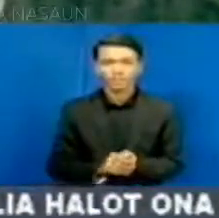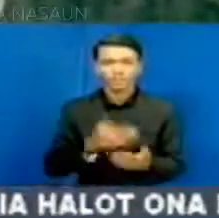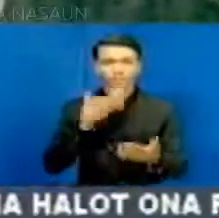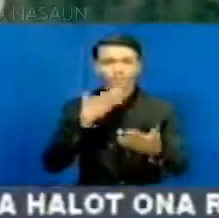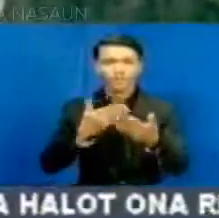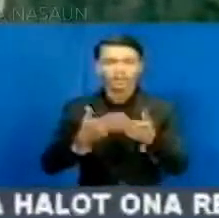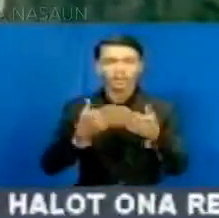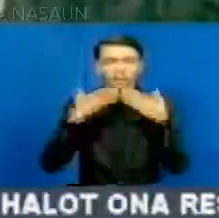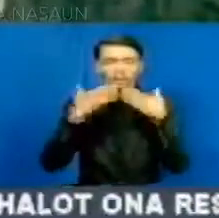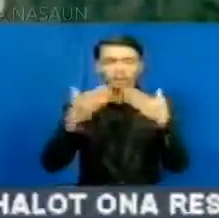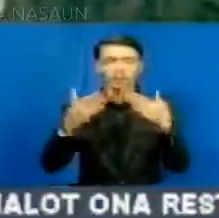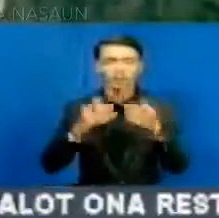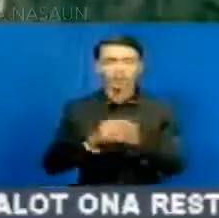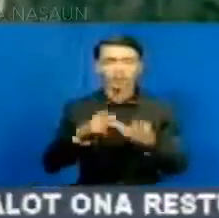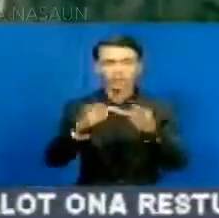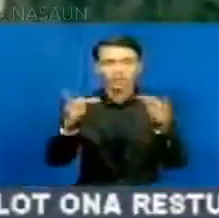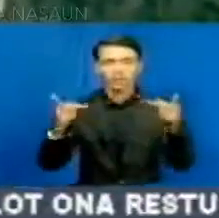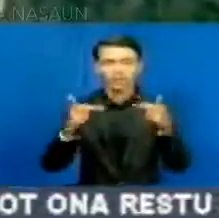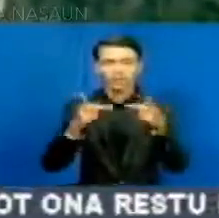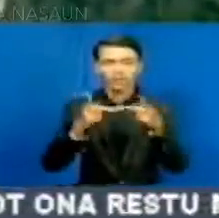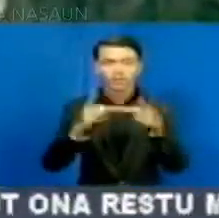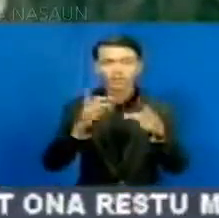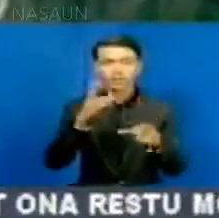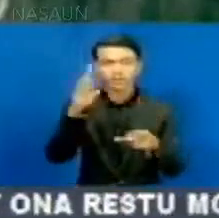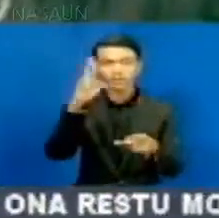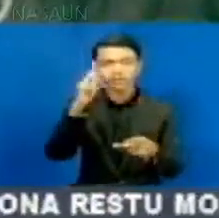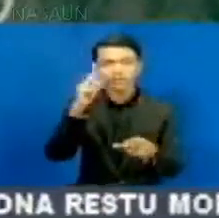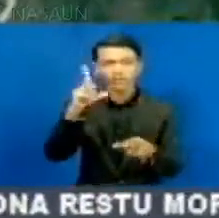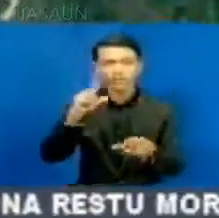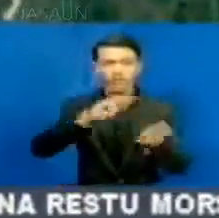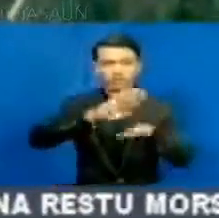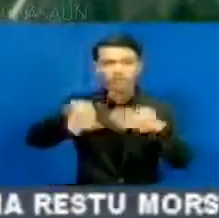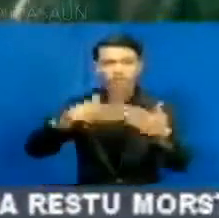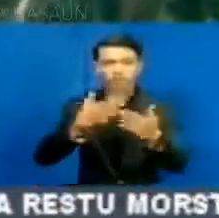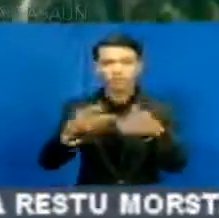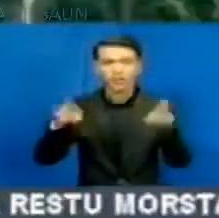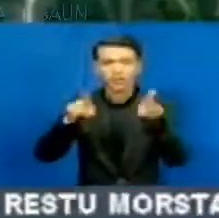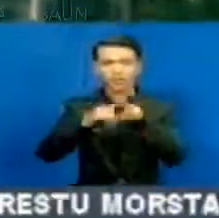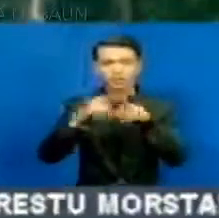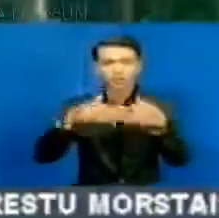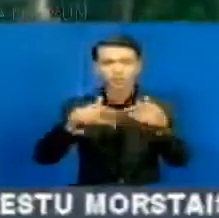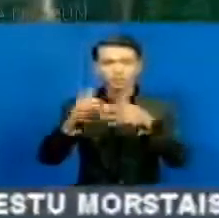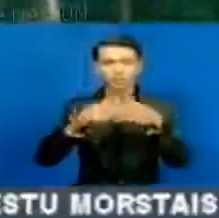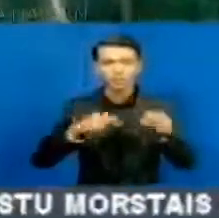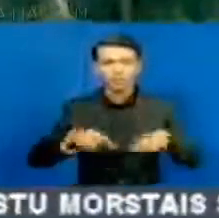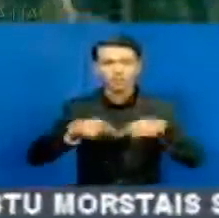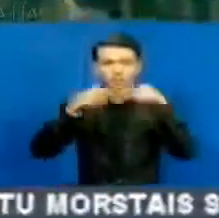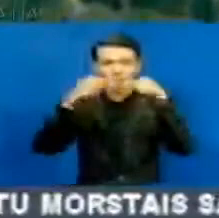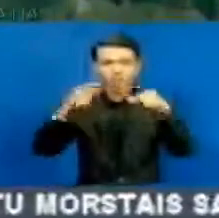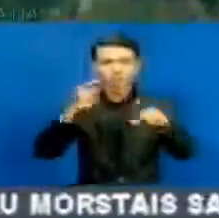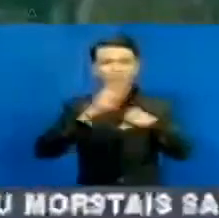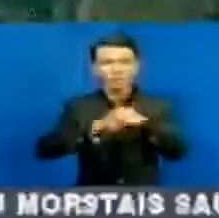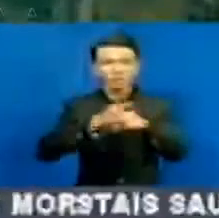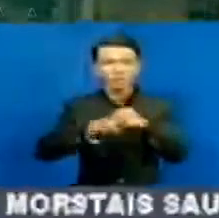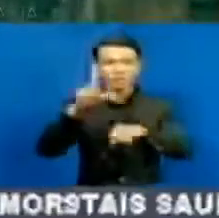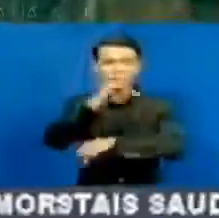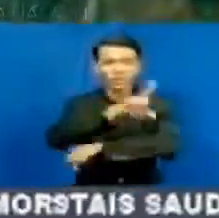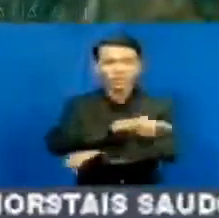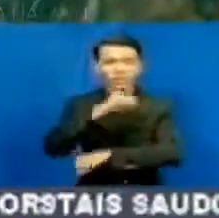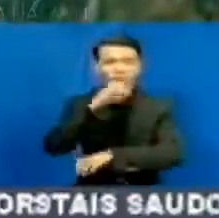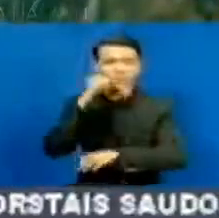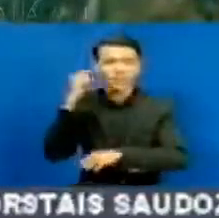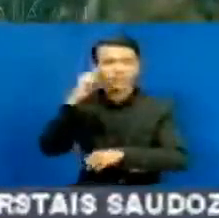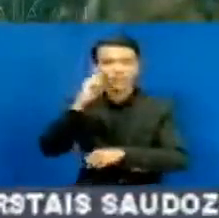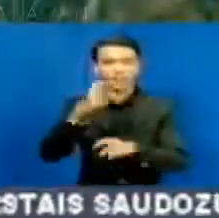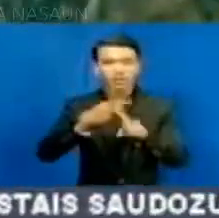Dia cu Brigada Belung, iha Studio Central RTTL. Telespectadores, să ne stăm bai amestia oferece previsão do tempo balorong Abang